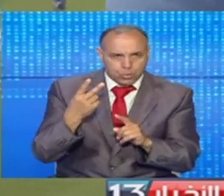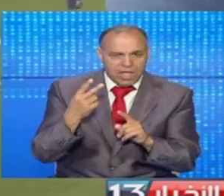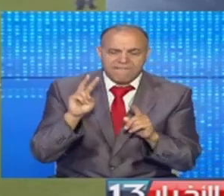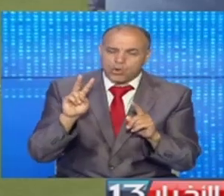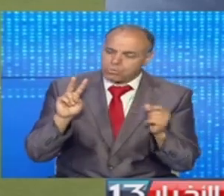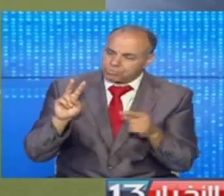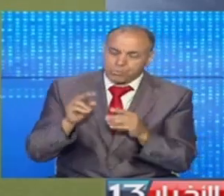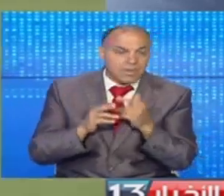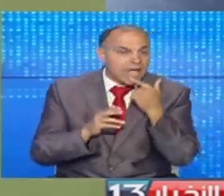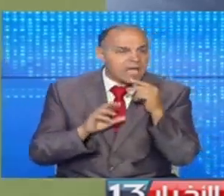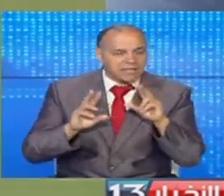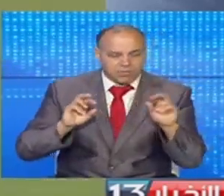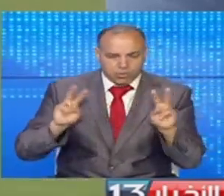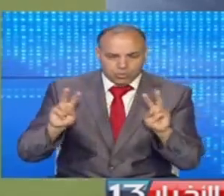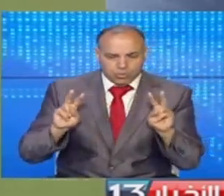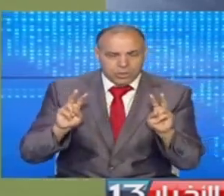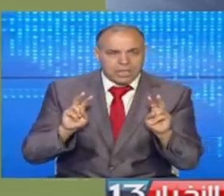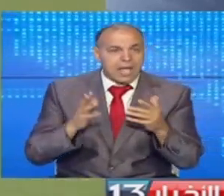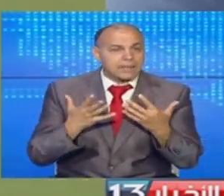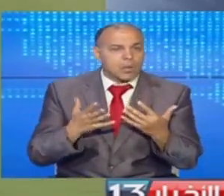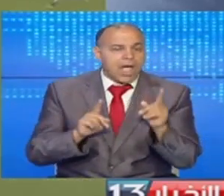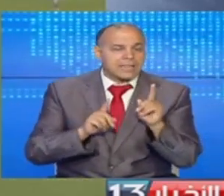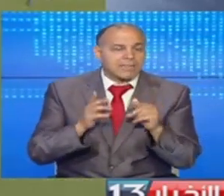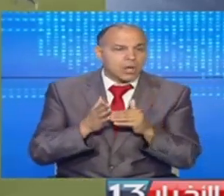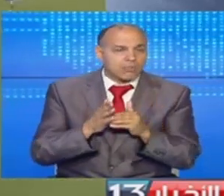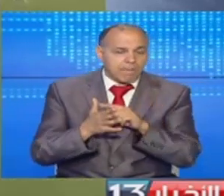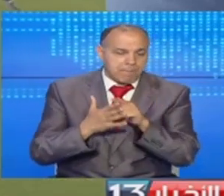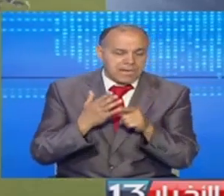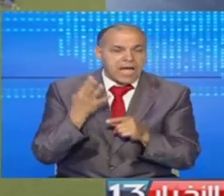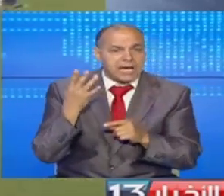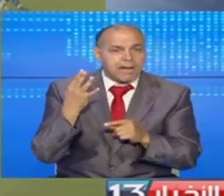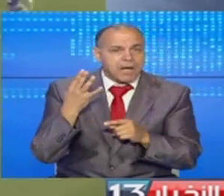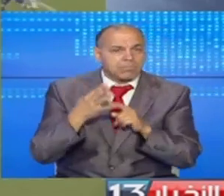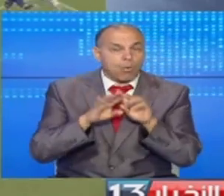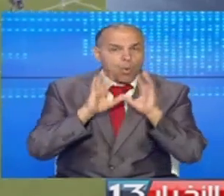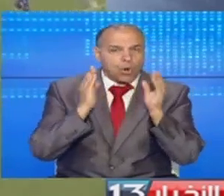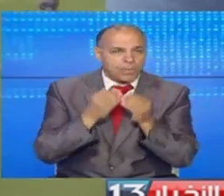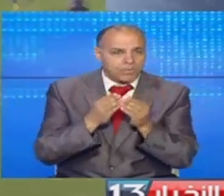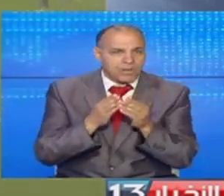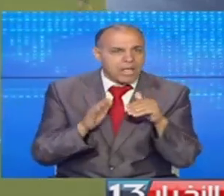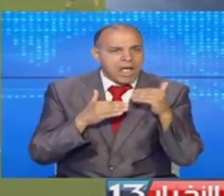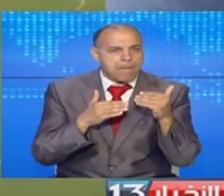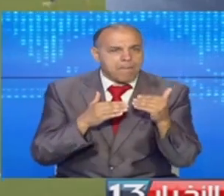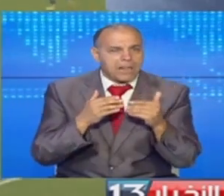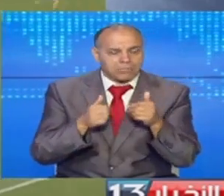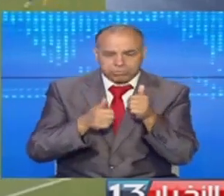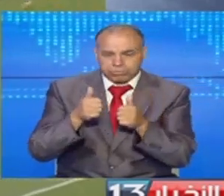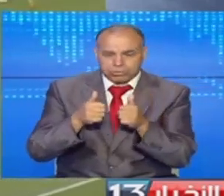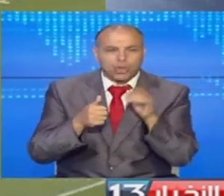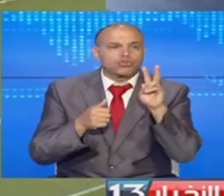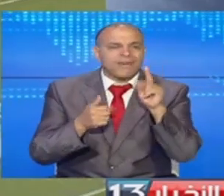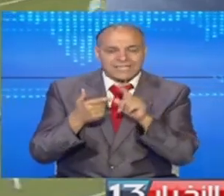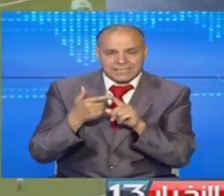لفيرونا. وبتعادله مع فيرونا أصبح أنتر ميلانو في المركز الرابع في الترتيب العام بعد أن كان منافساً